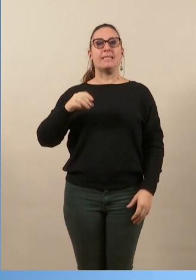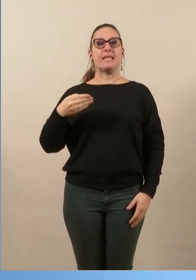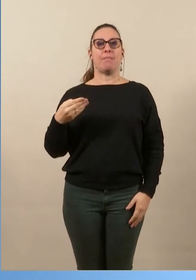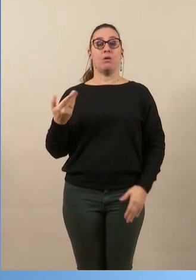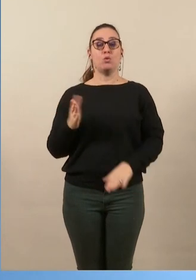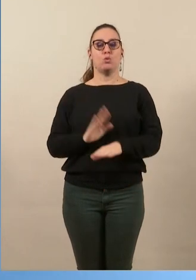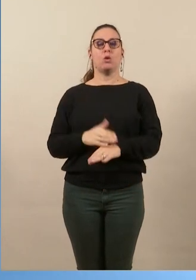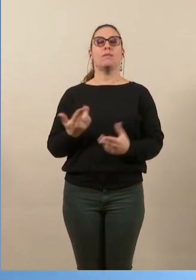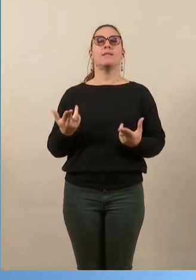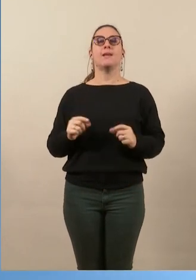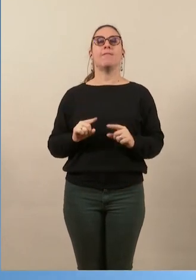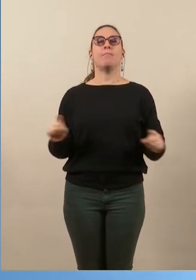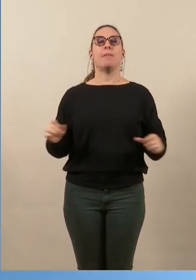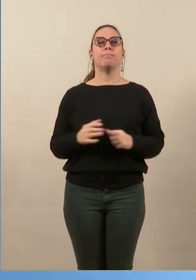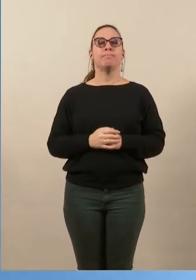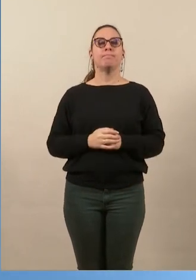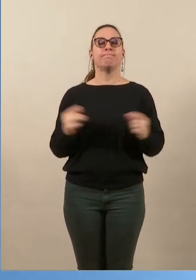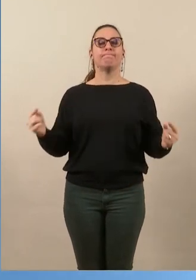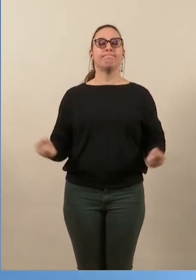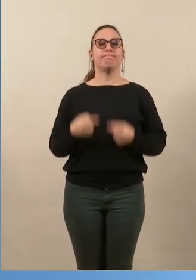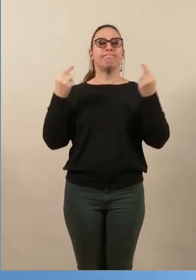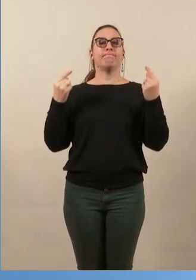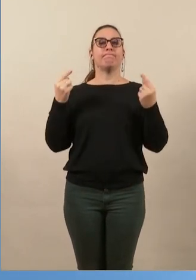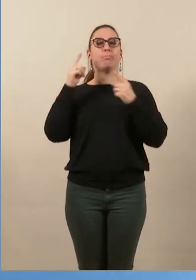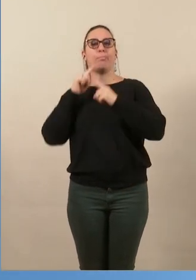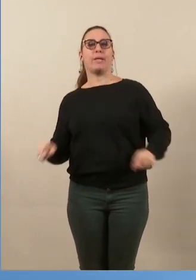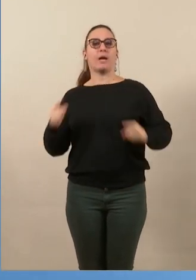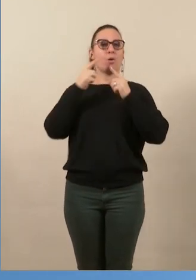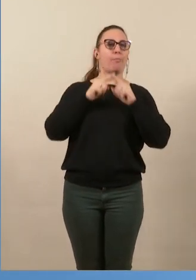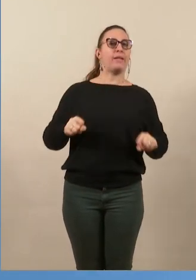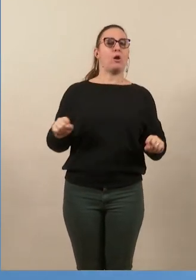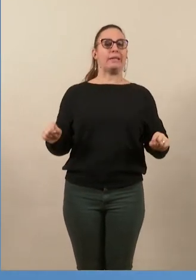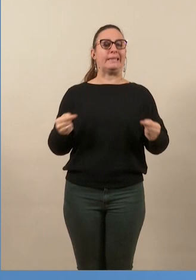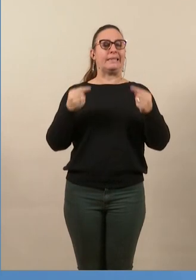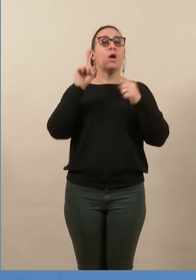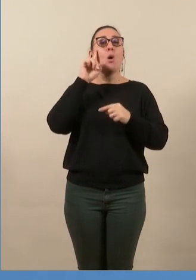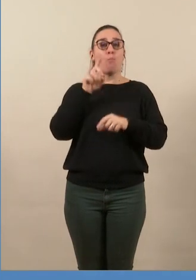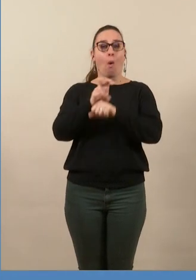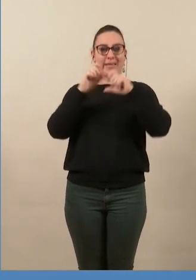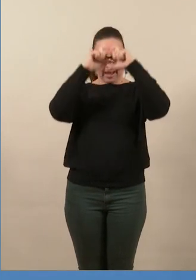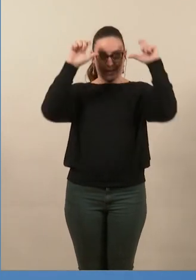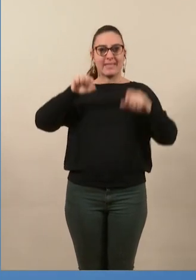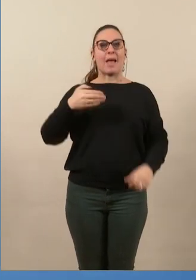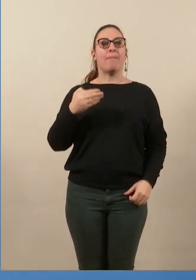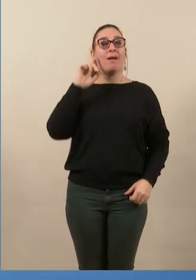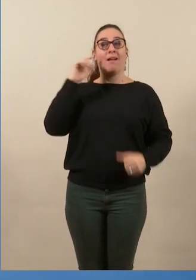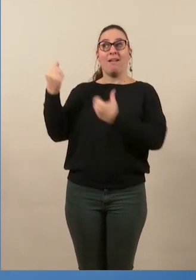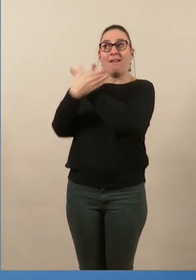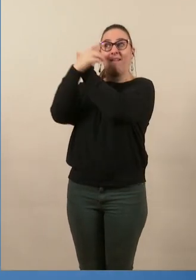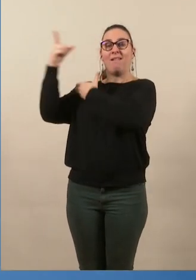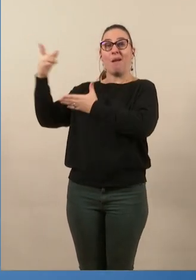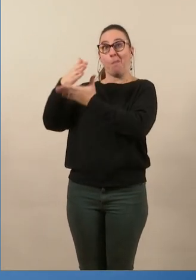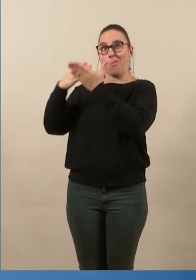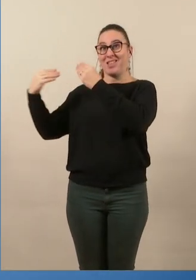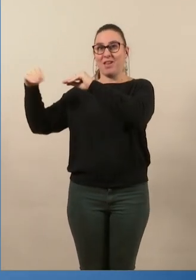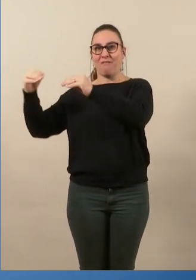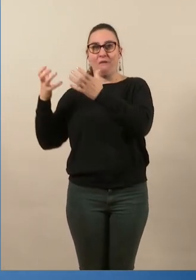pas il y avait des oppositions idéologique là-dessus pourquoi il fallait que ça reste une semème parce que la métropole comptait en revendre une partie